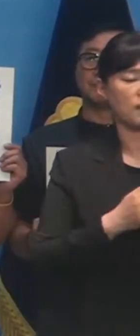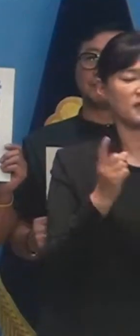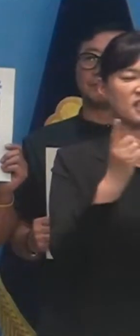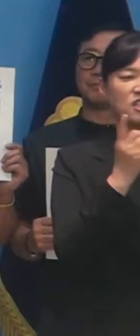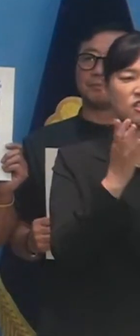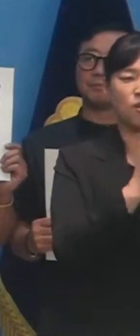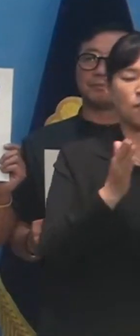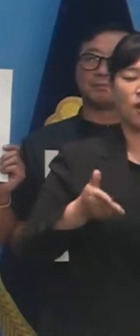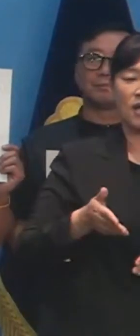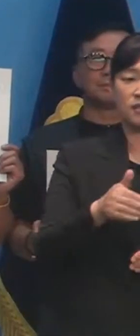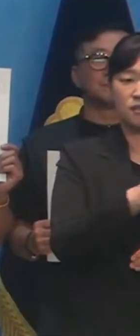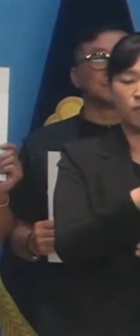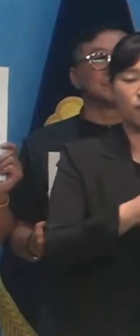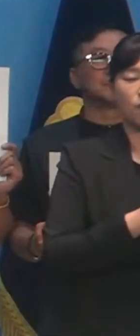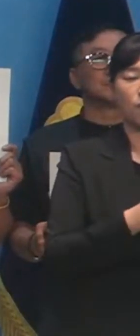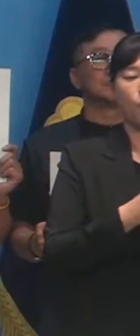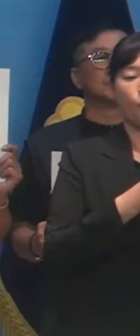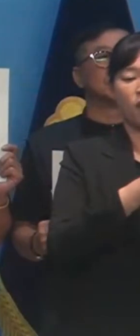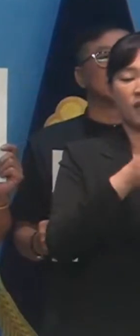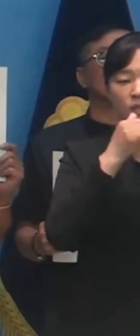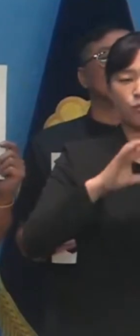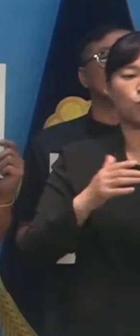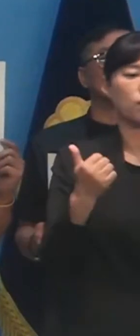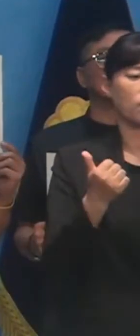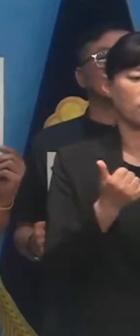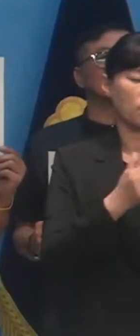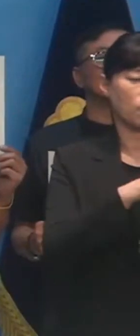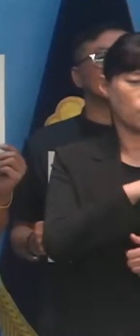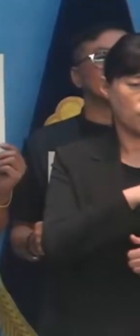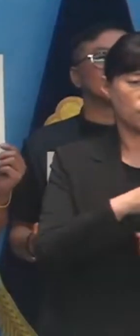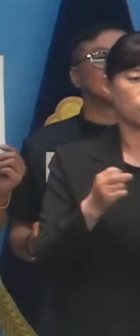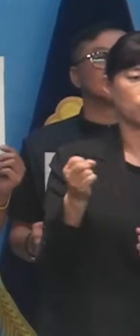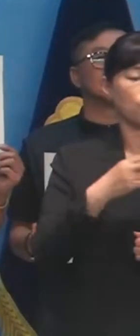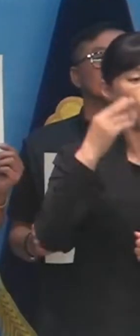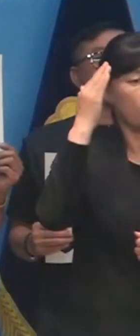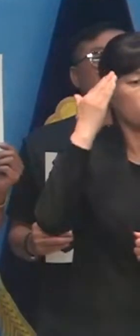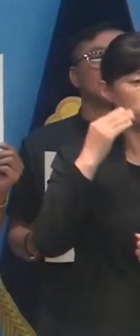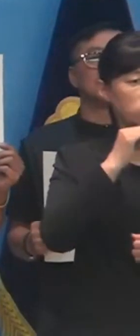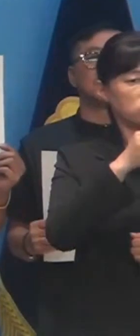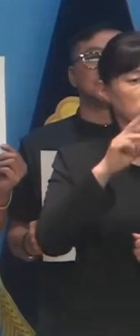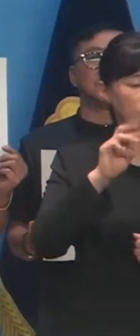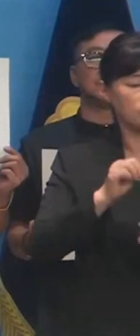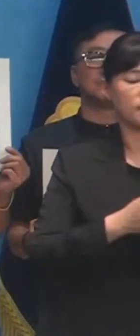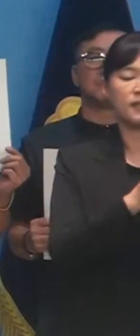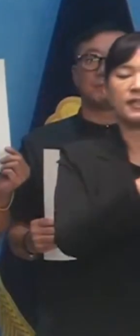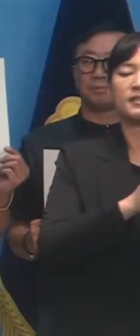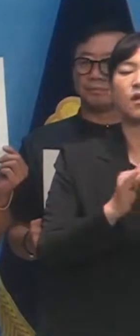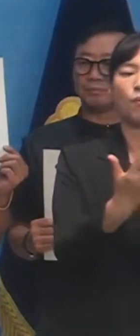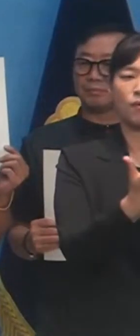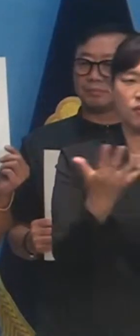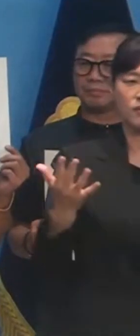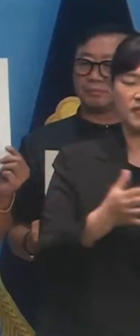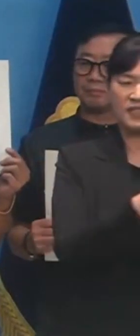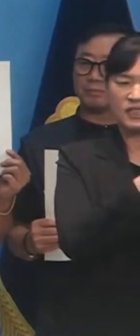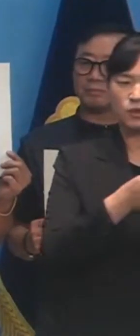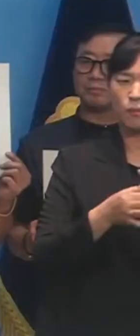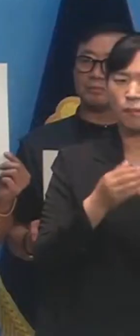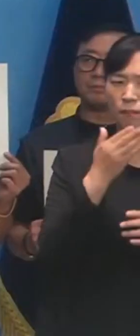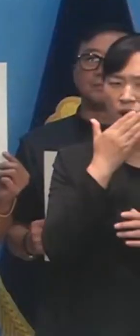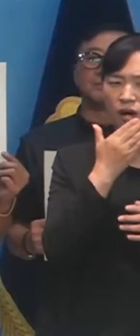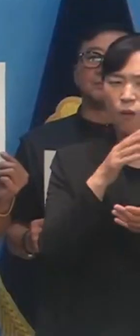관계가 있는 국회의원단 그리고 금속노조 한국 GM지부가 기자회견을 통해서 지속